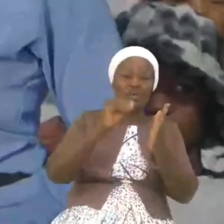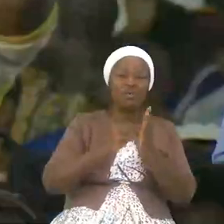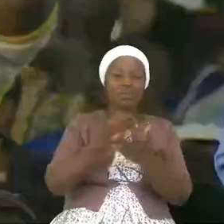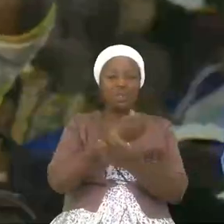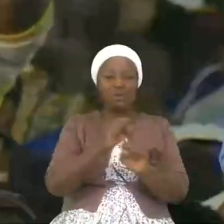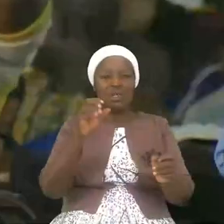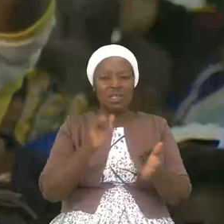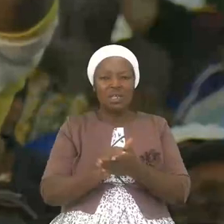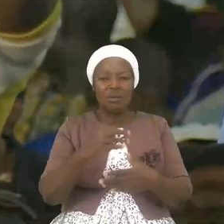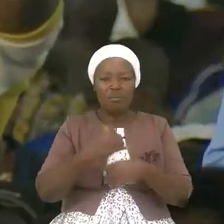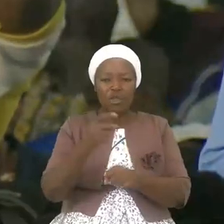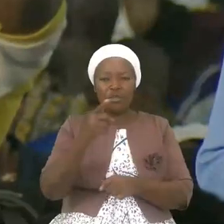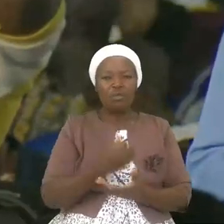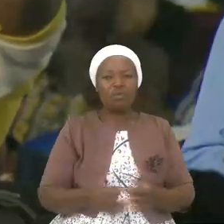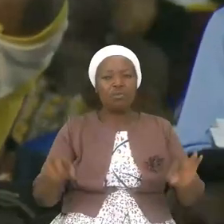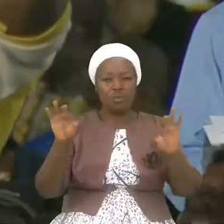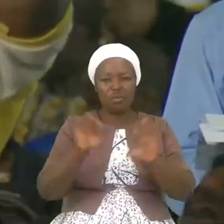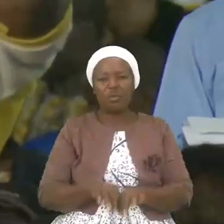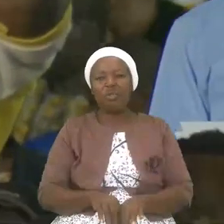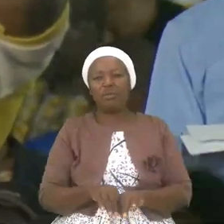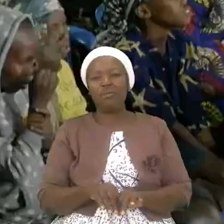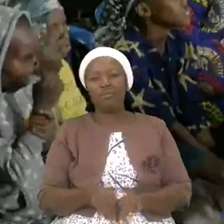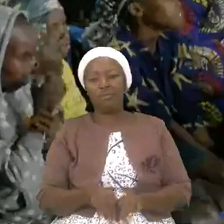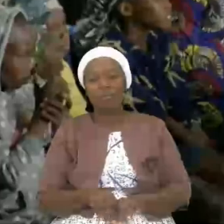te rend digne.